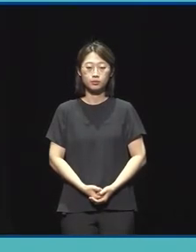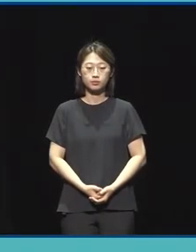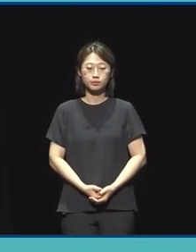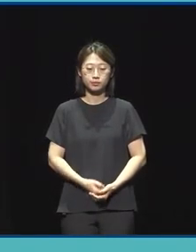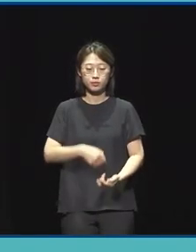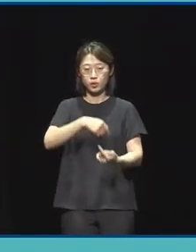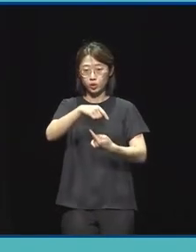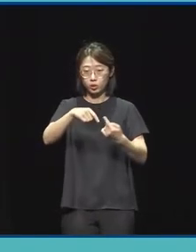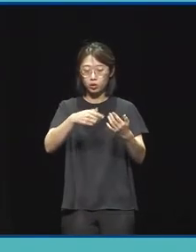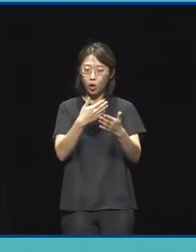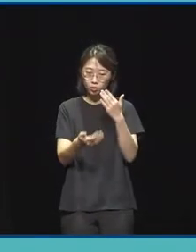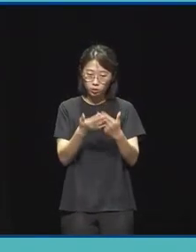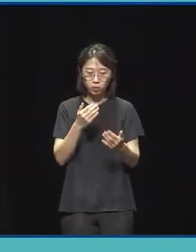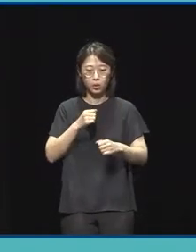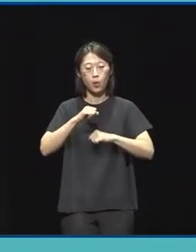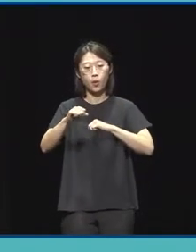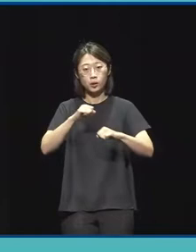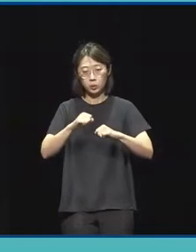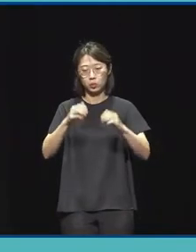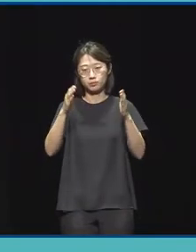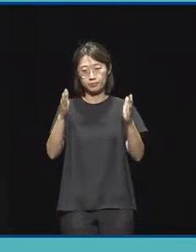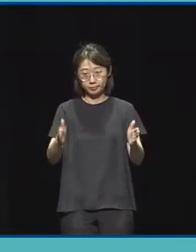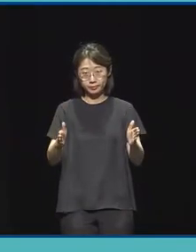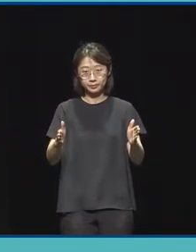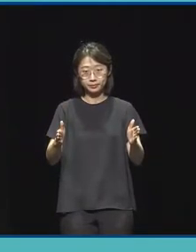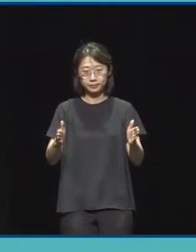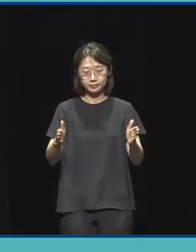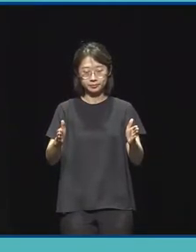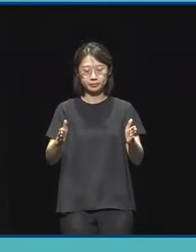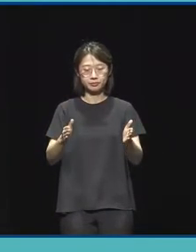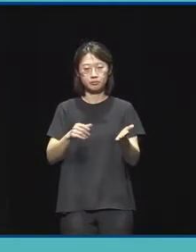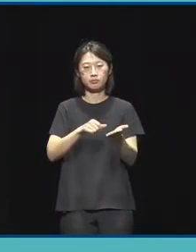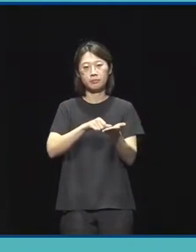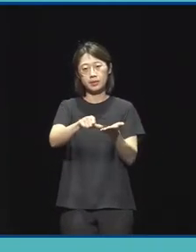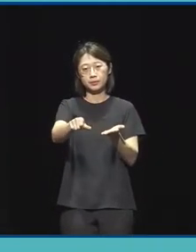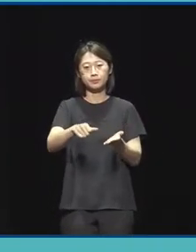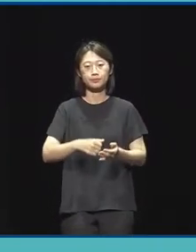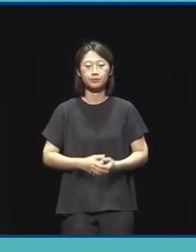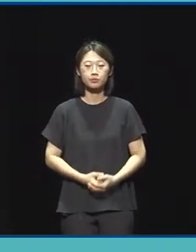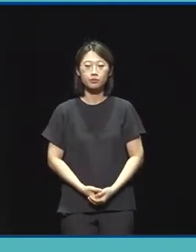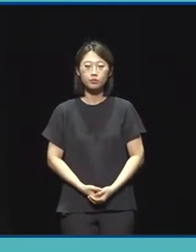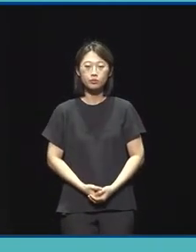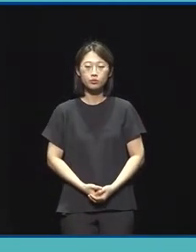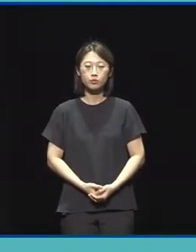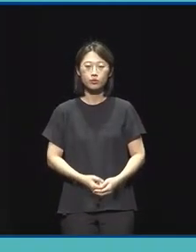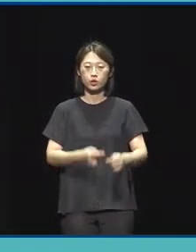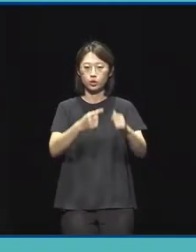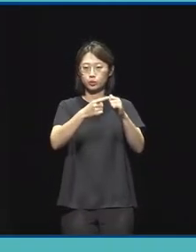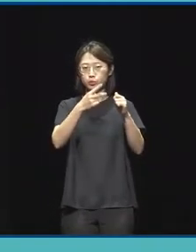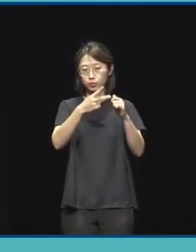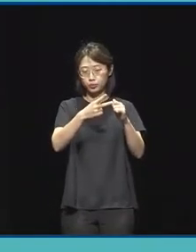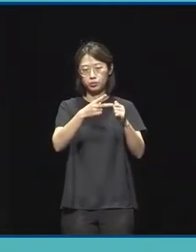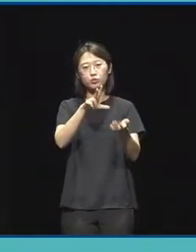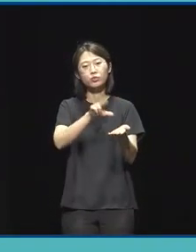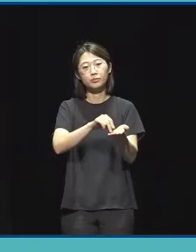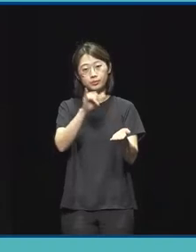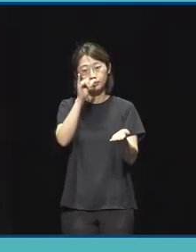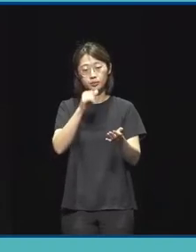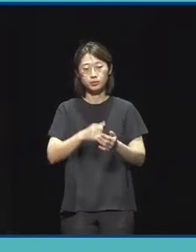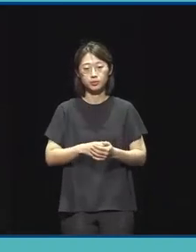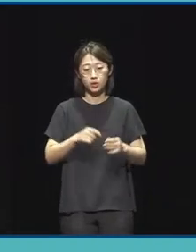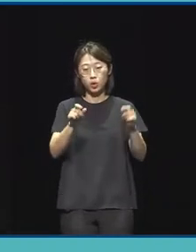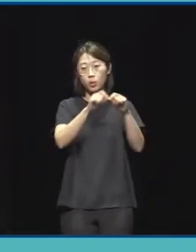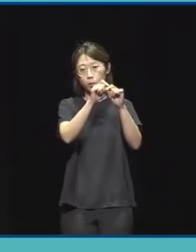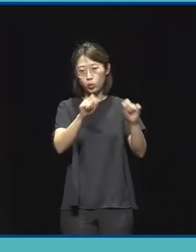경력 및 활동기간에 제한 기간 폐지입니다이 내용은 두 가지 문제에 대한 고민 때문에